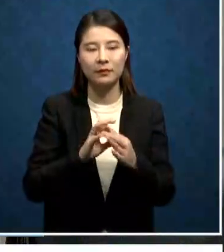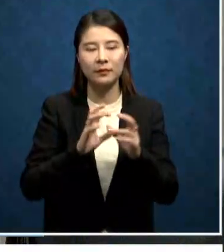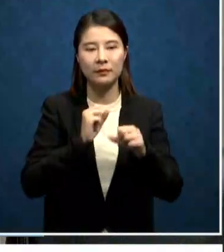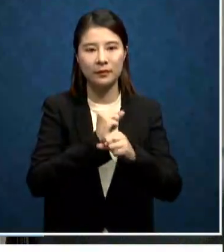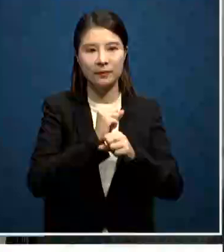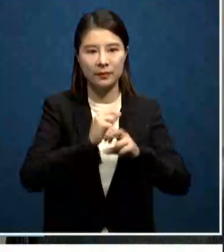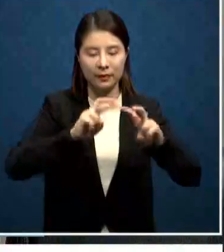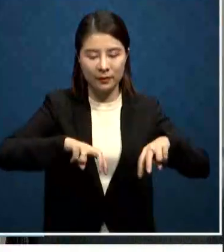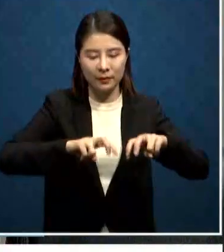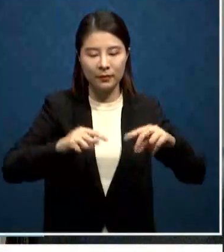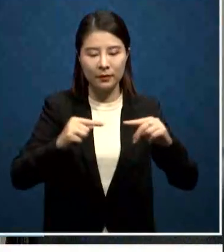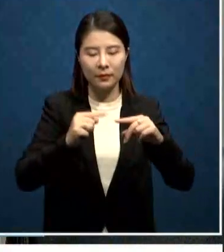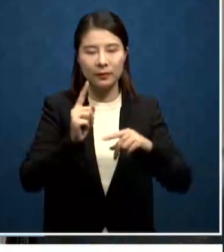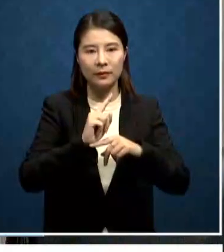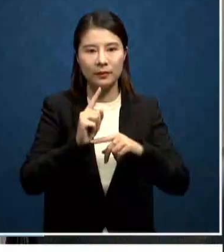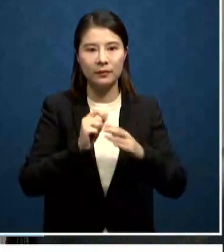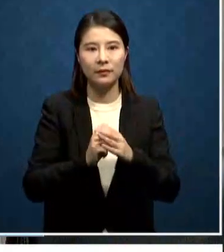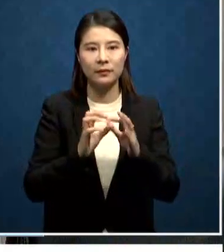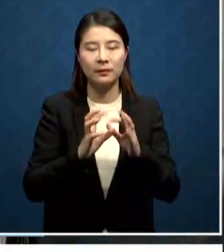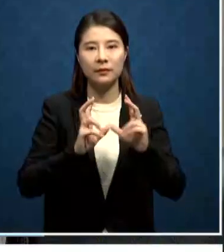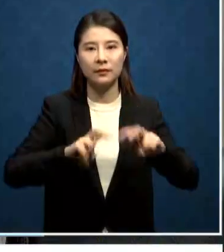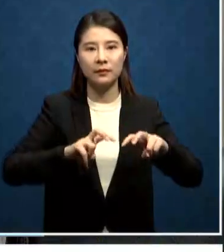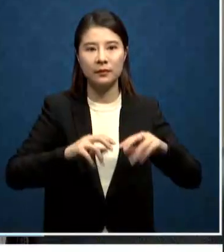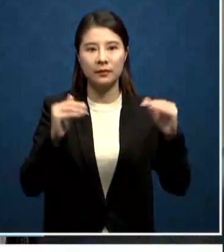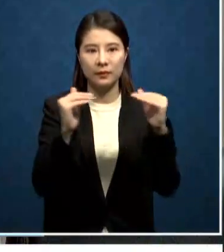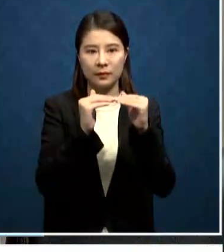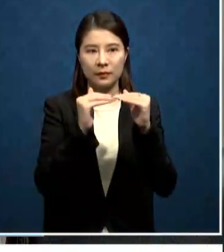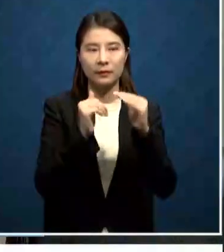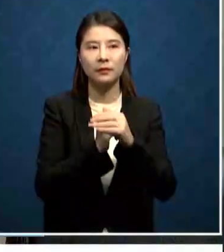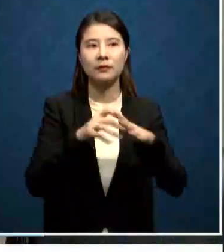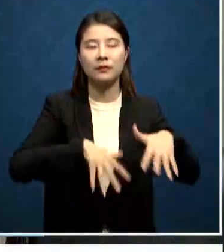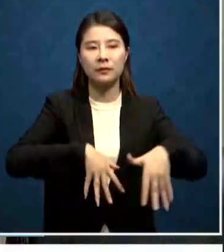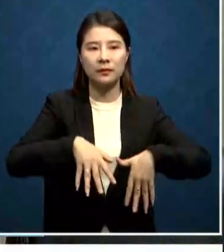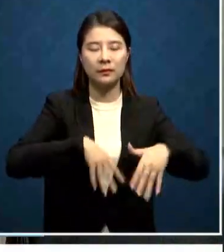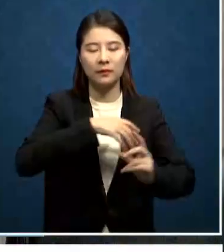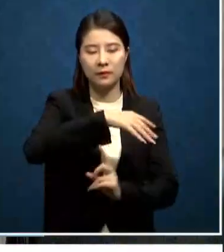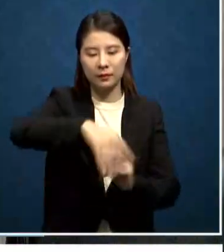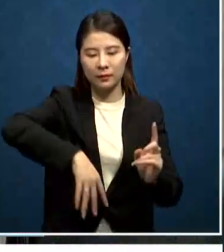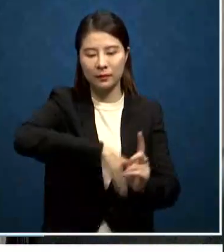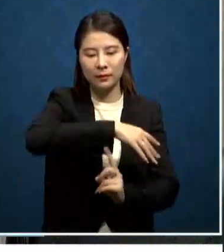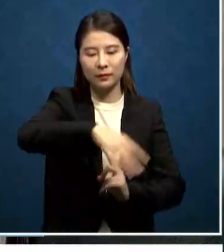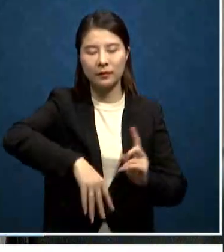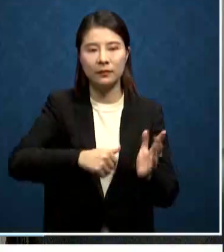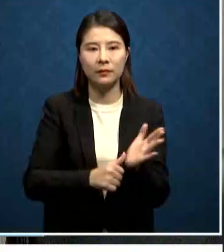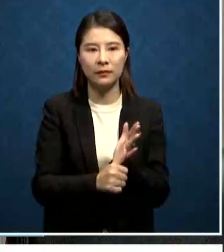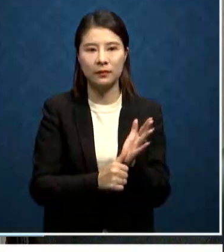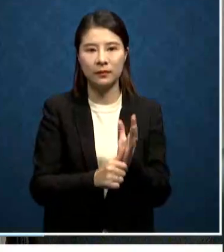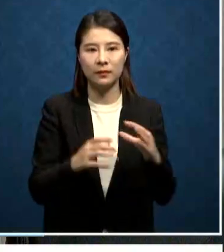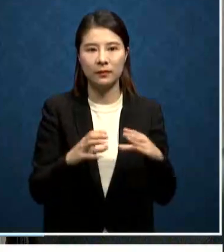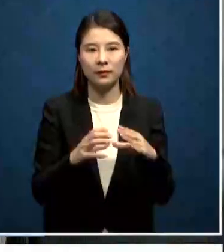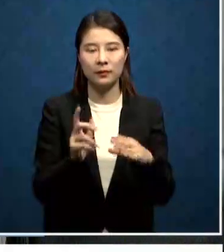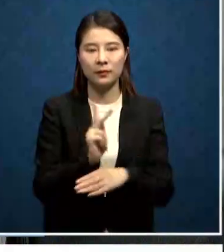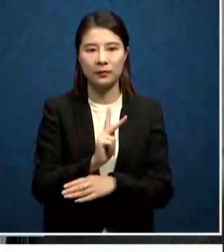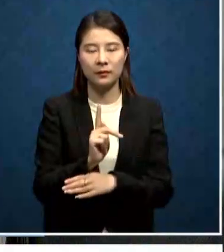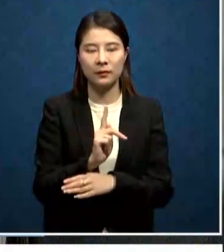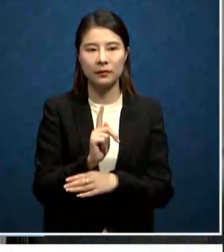ยังไงบ้างนะครับงานวิจัยเกี่ยวกับสิทธิของชุมชนสิ่งแวดล้อมการแก้ไขกลุ่ม